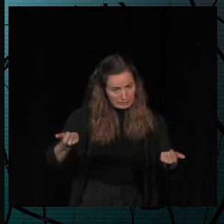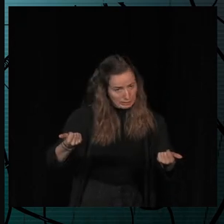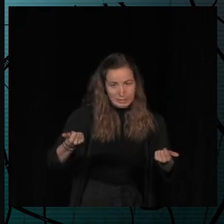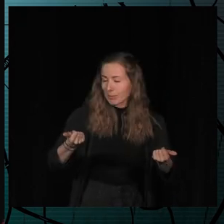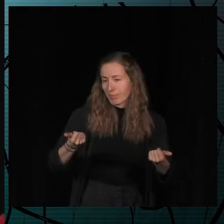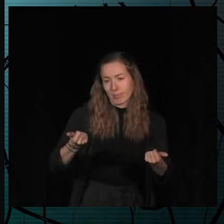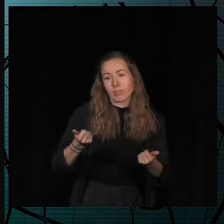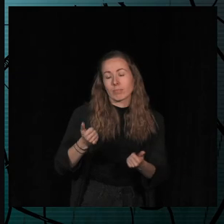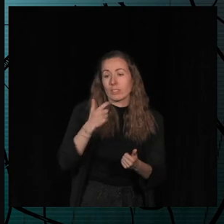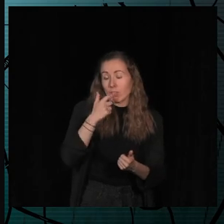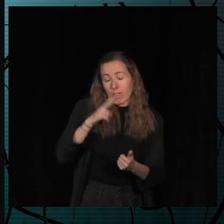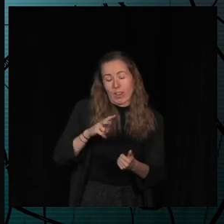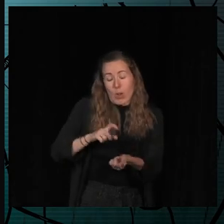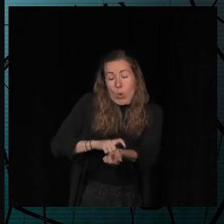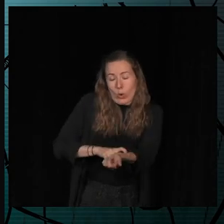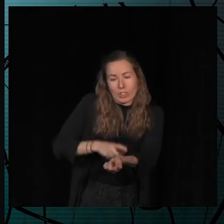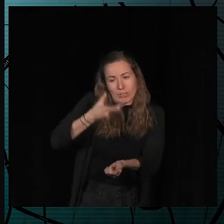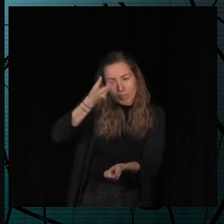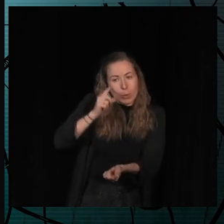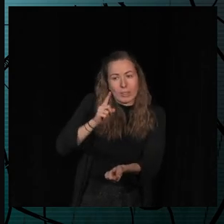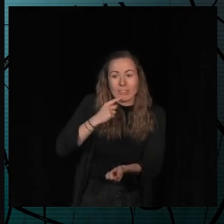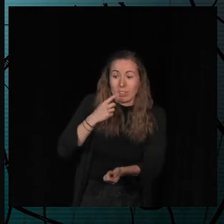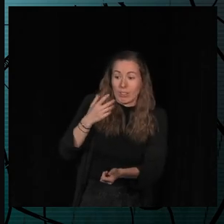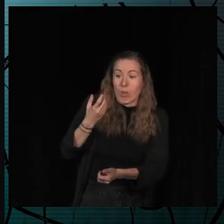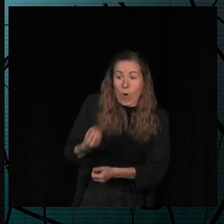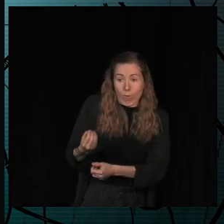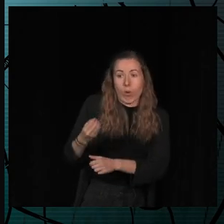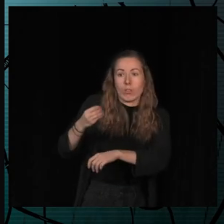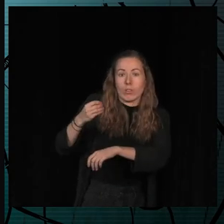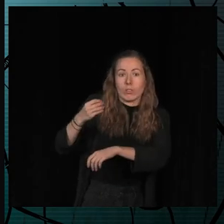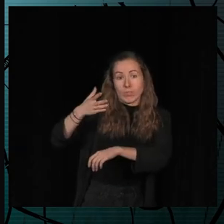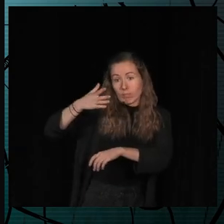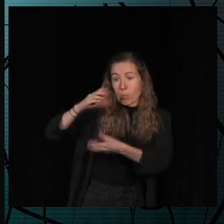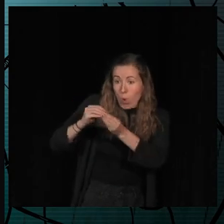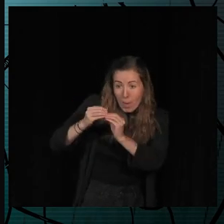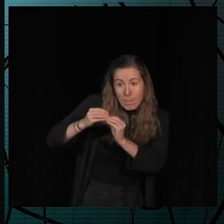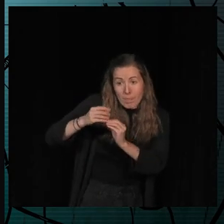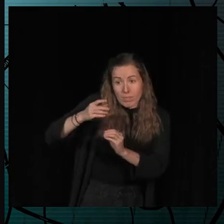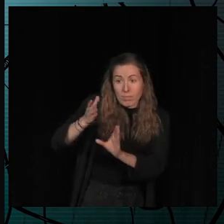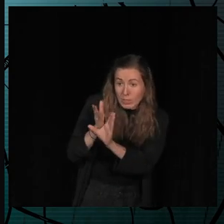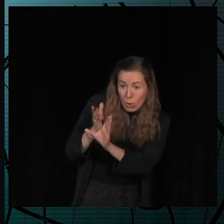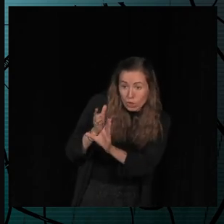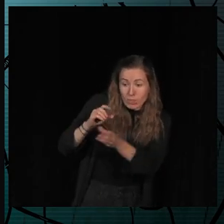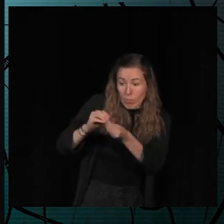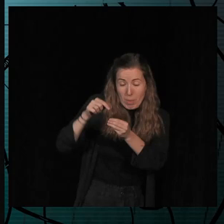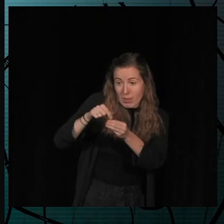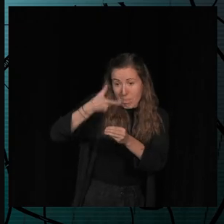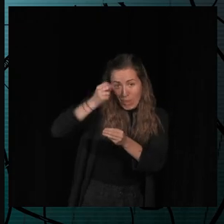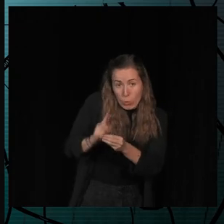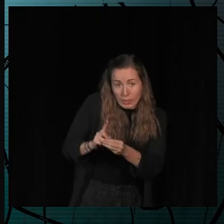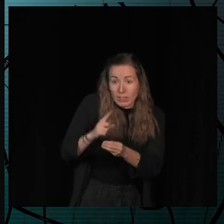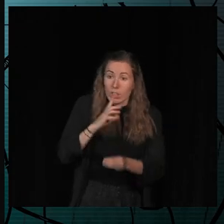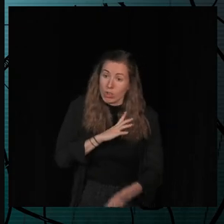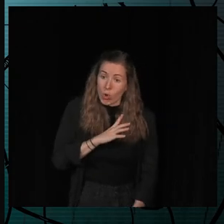c'est ne pas avoir compris quoi que ce soit la psychopathologie tout court au fait que les personnes ont des problématiques